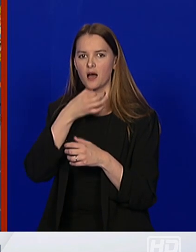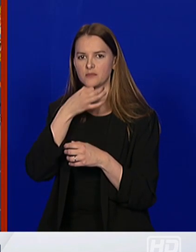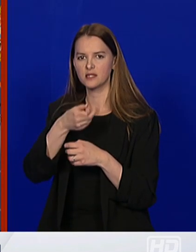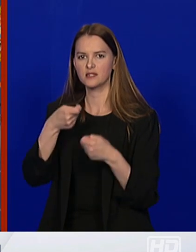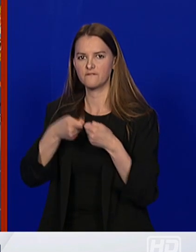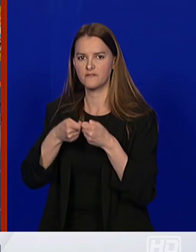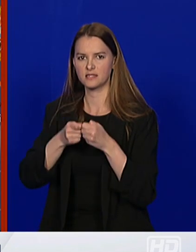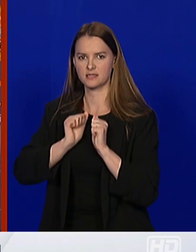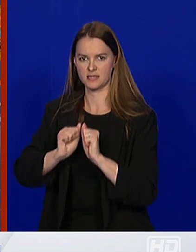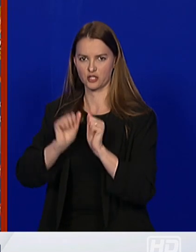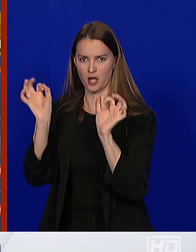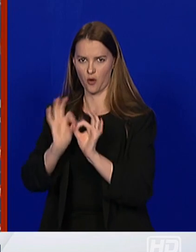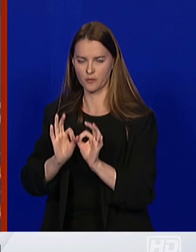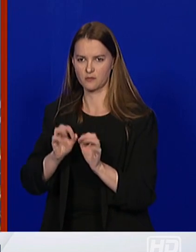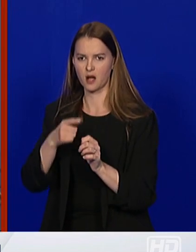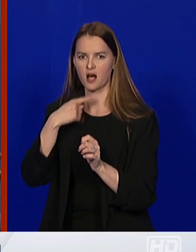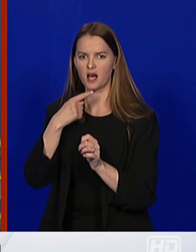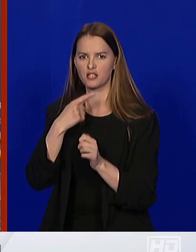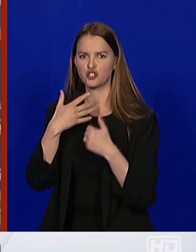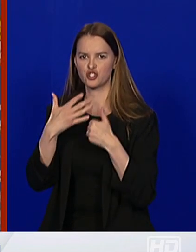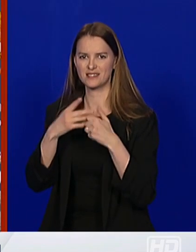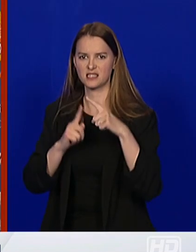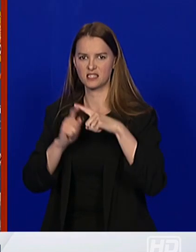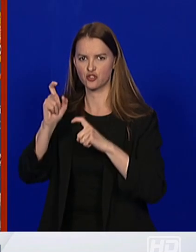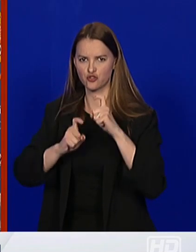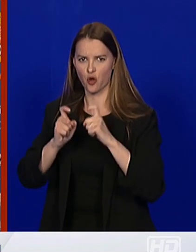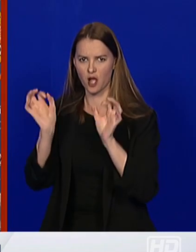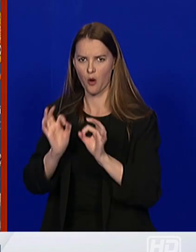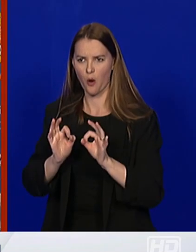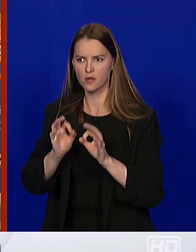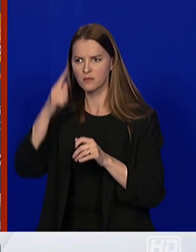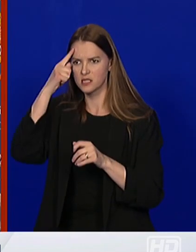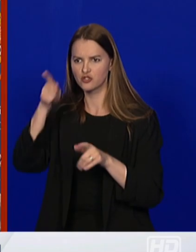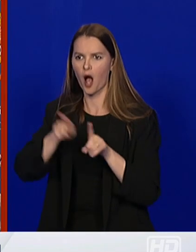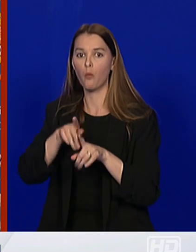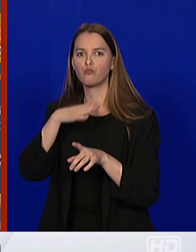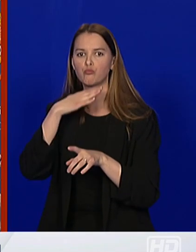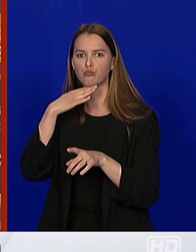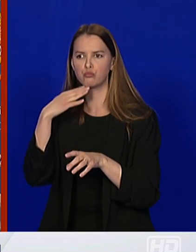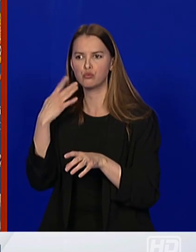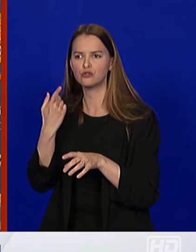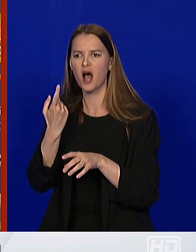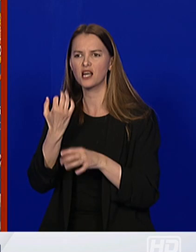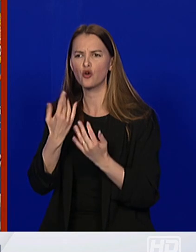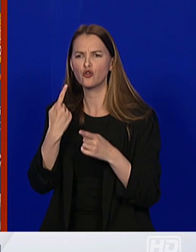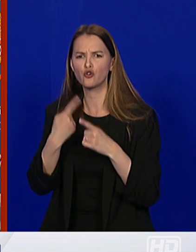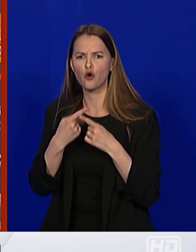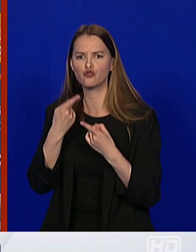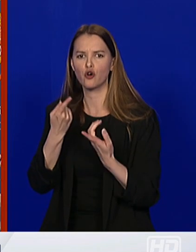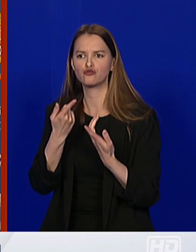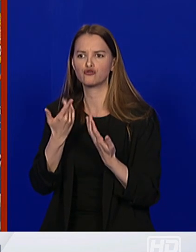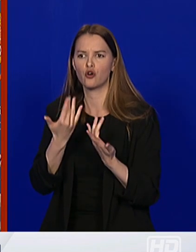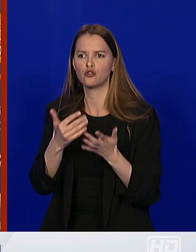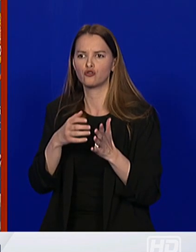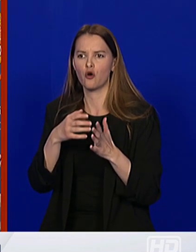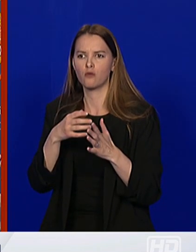Znači, 60 tona opreme zvuči puno, ali koliko je to zapravo opreme, odnosno koliko bi ta zaliha trebala potrajati u našim zdravstvenim